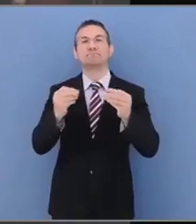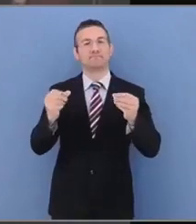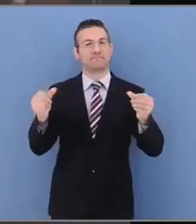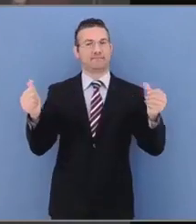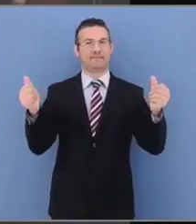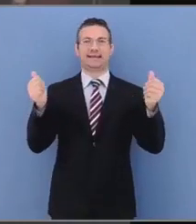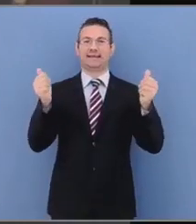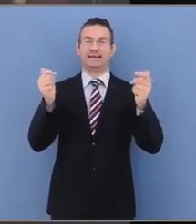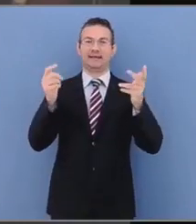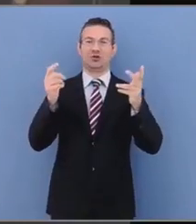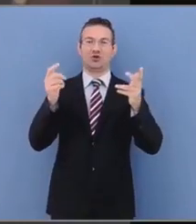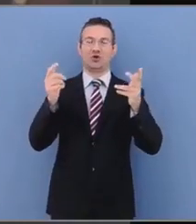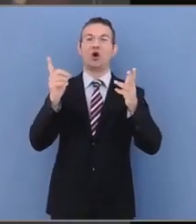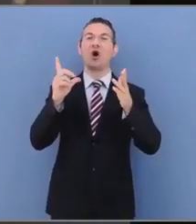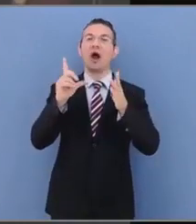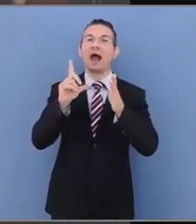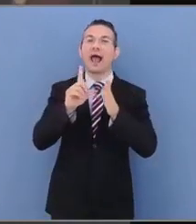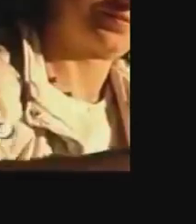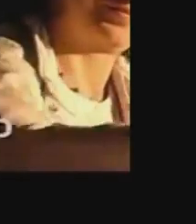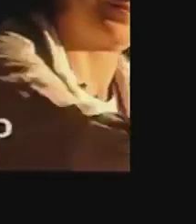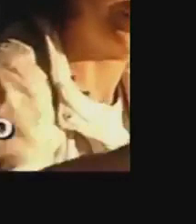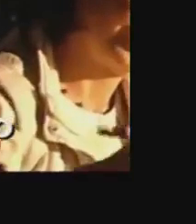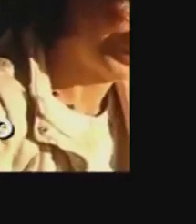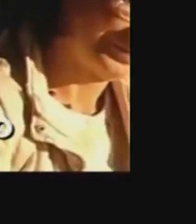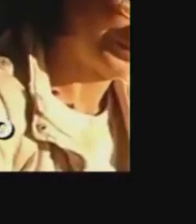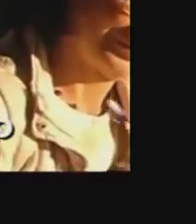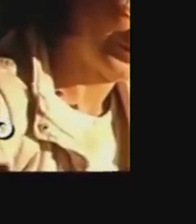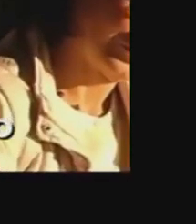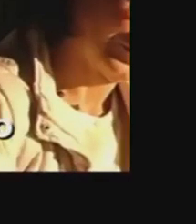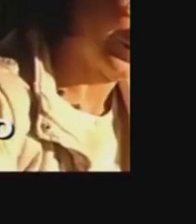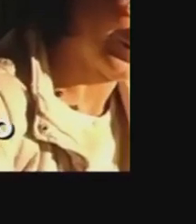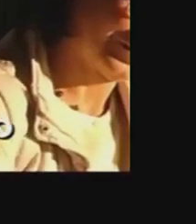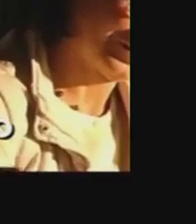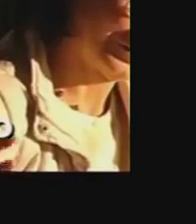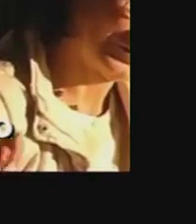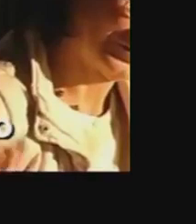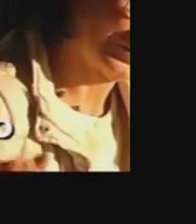che non lascia dormire la polvere.